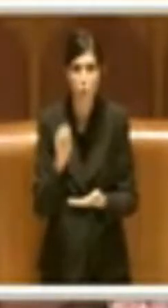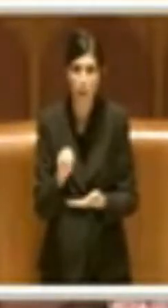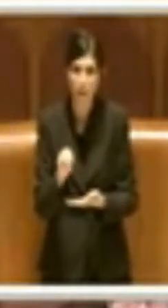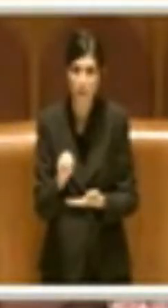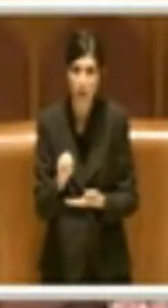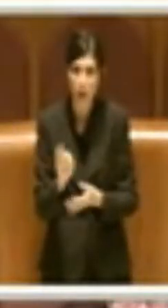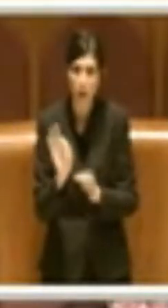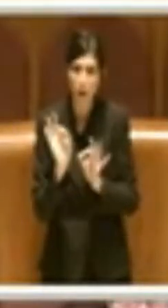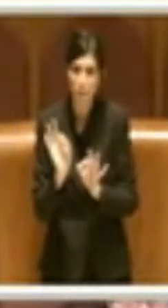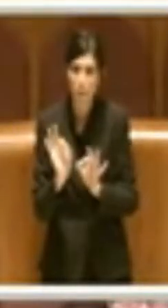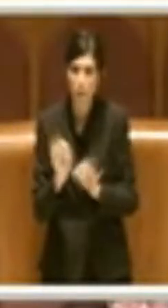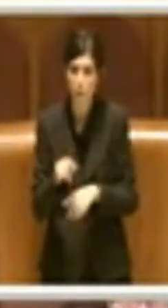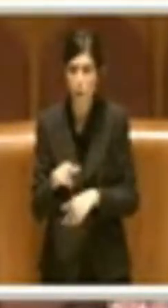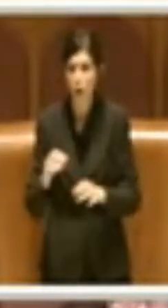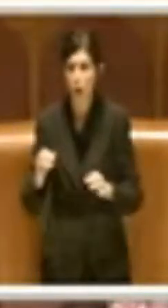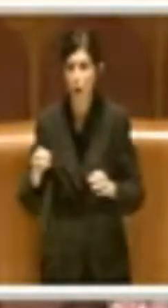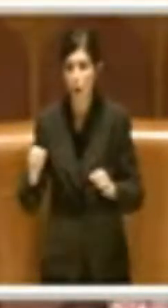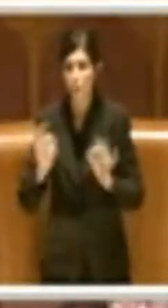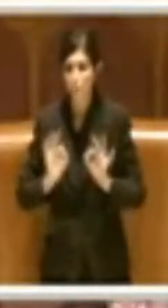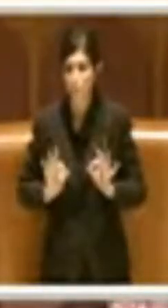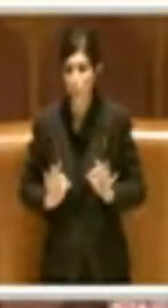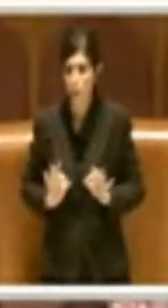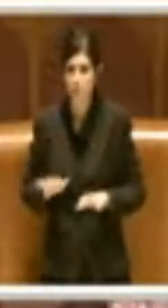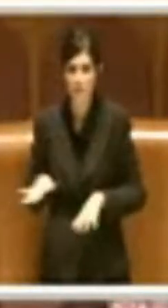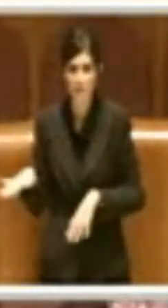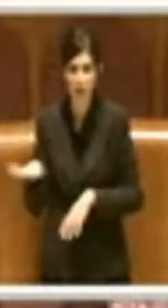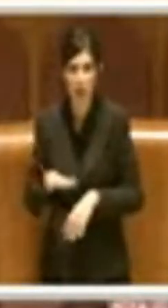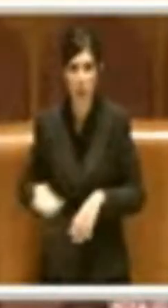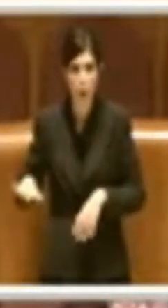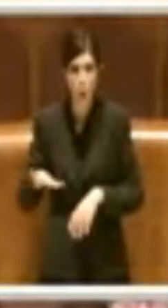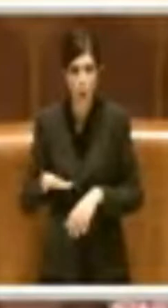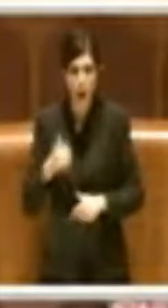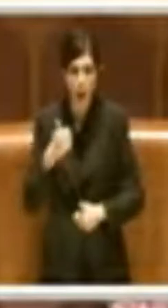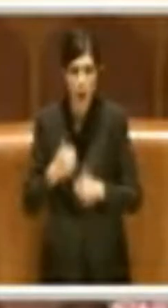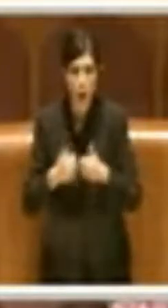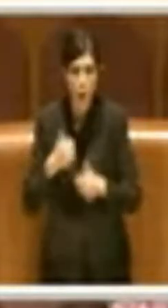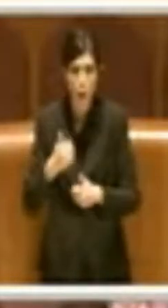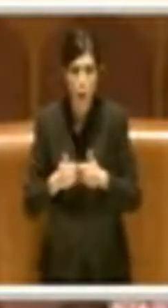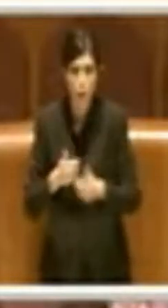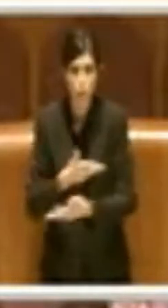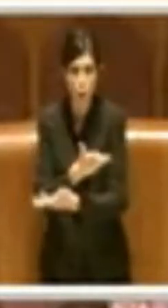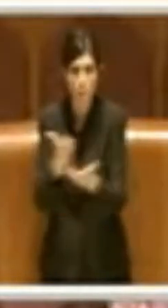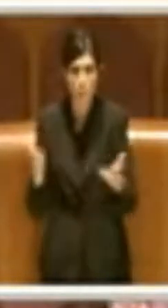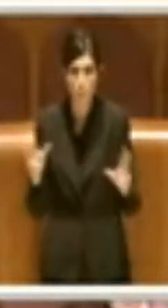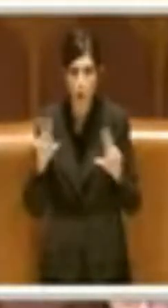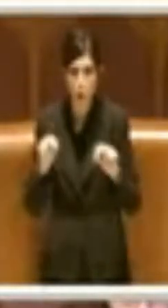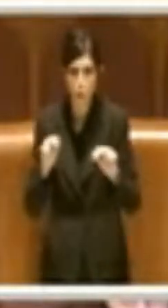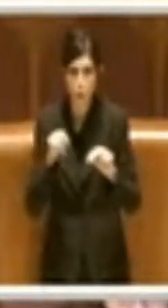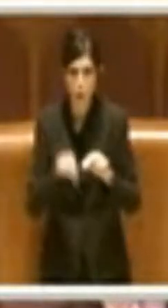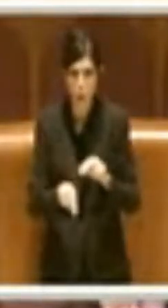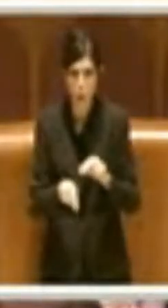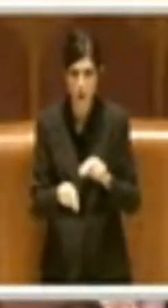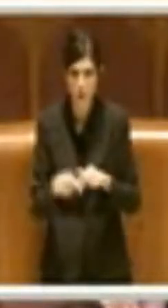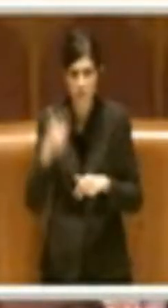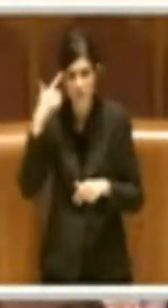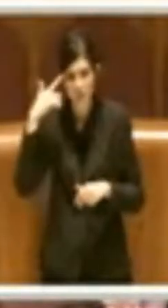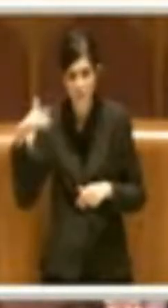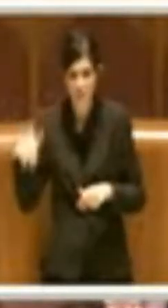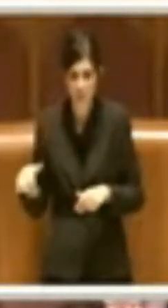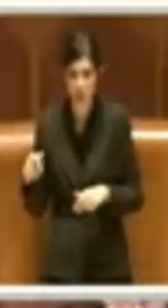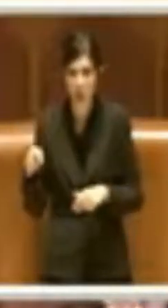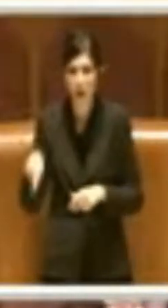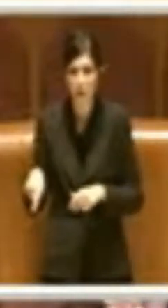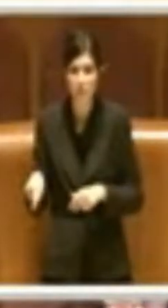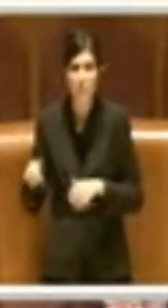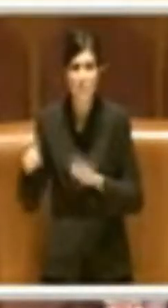per la polizia locale un nuovo concorso pubblico. Ad oggi sappiamo che il corpo di polizia locale consta di circa 6.000